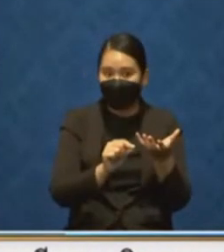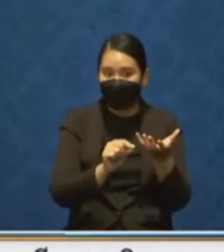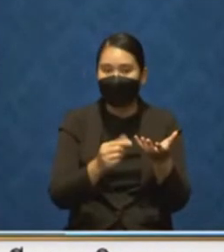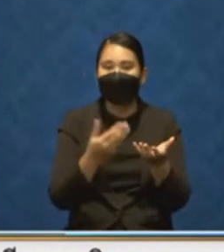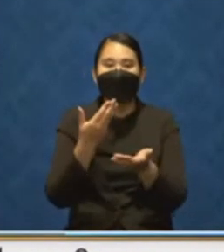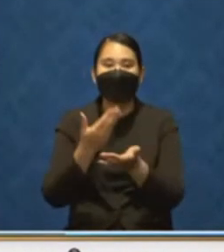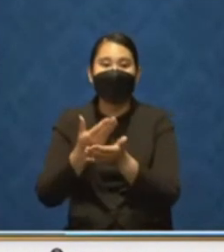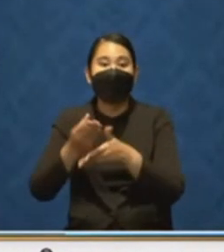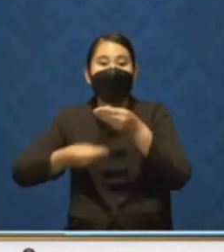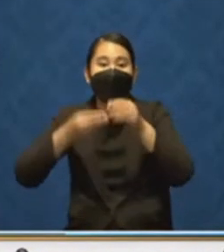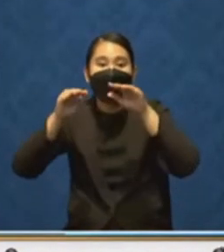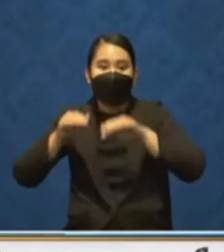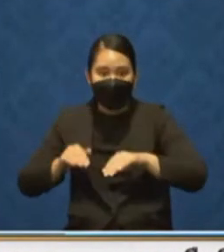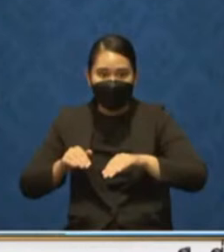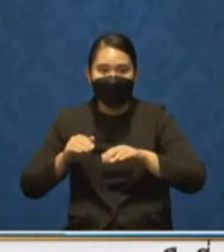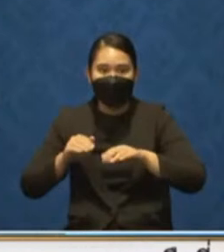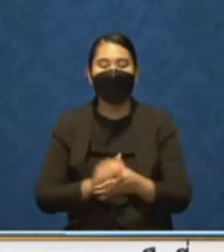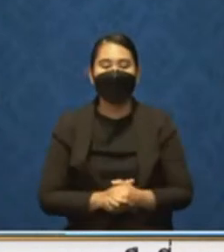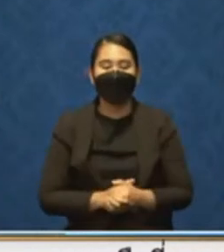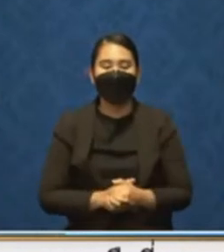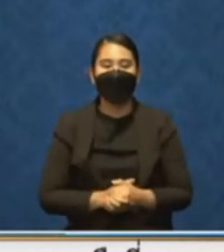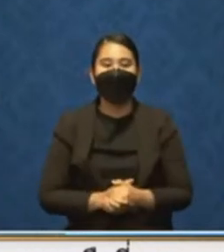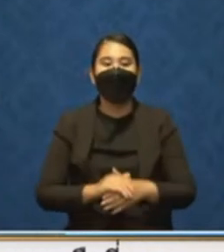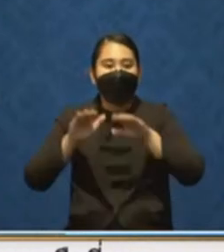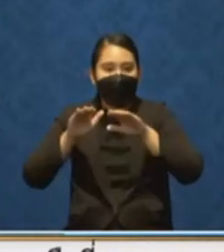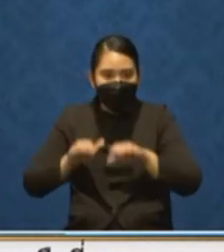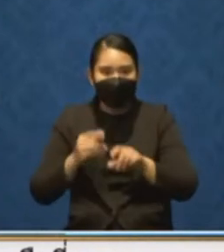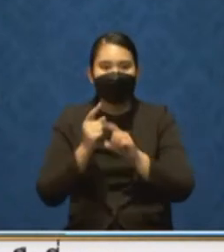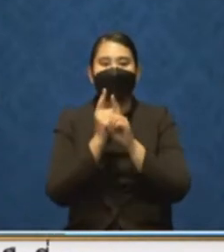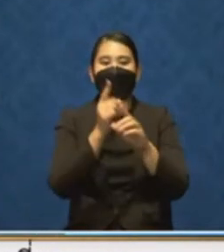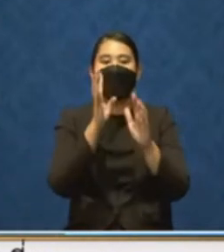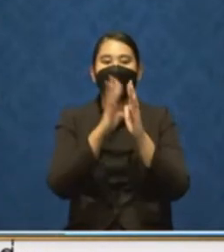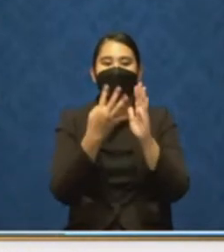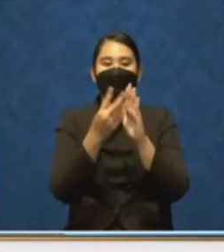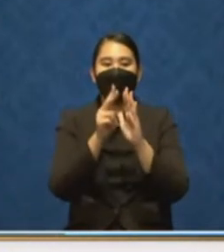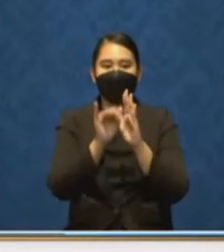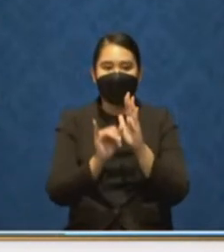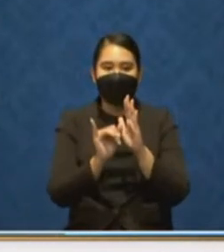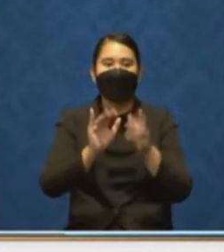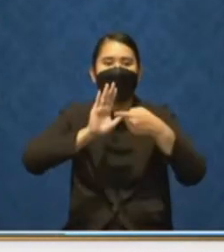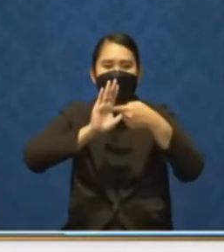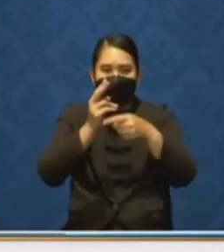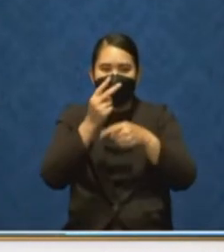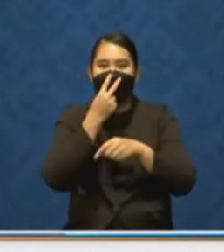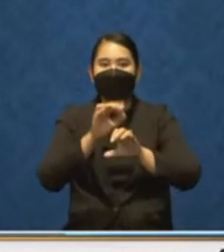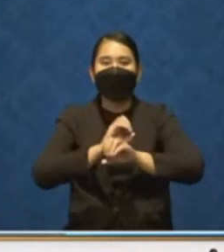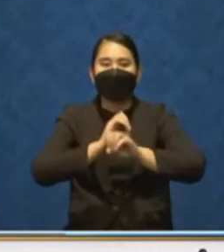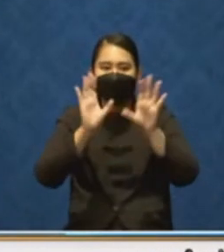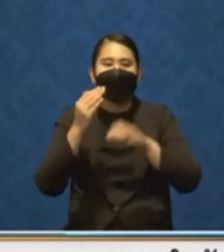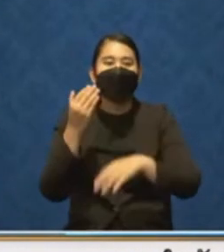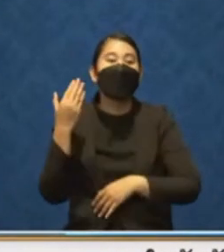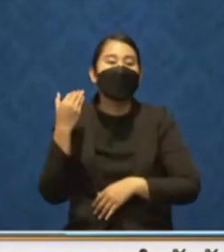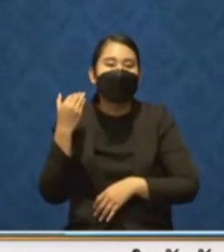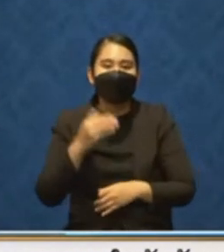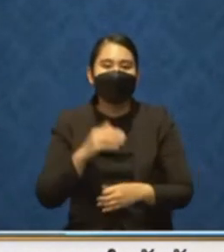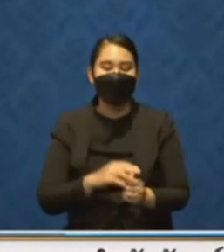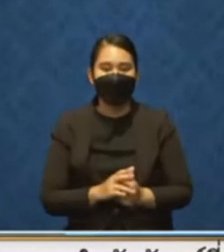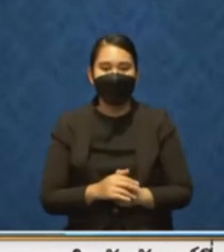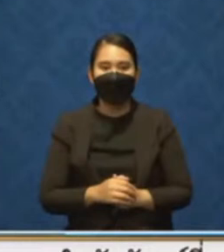ราคาลงมาถ้าท่านที่ตามนโยบายตัวอย่างที่เห็นชัดเจนและไม่กี่วันนี้ครับ